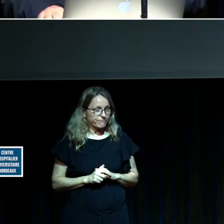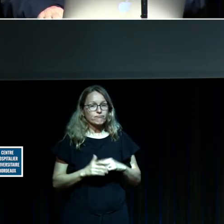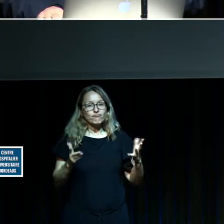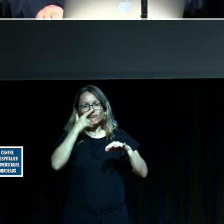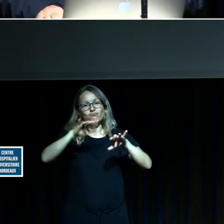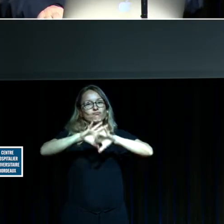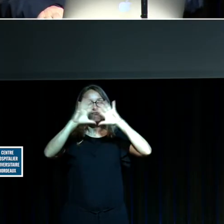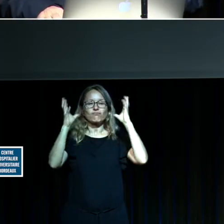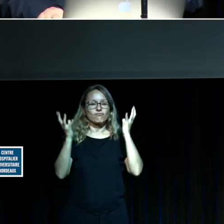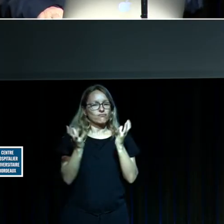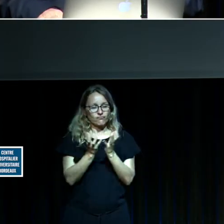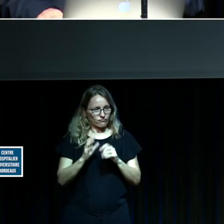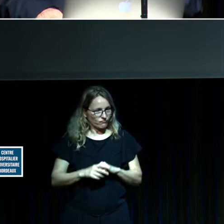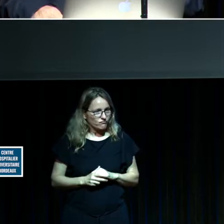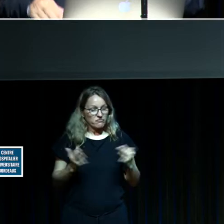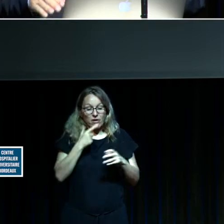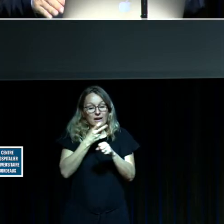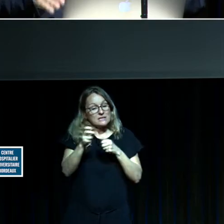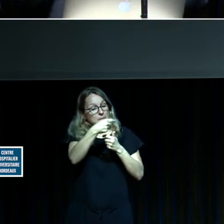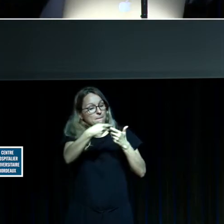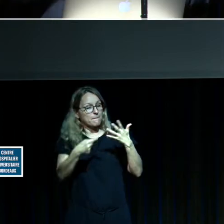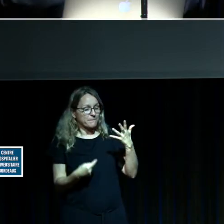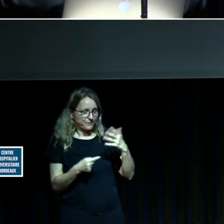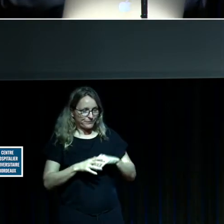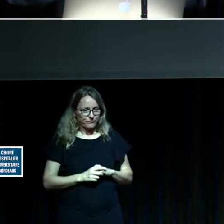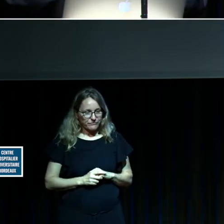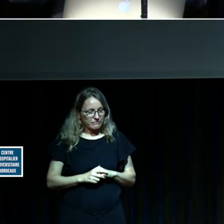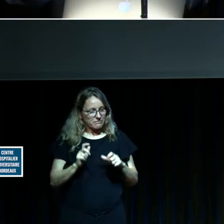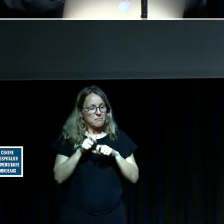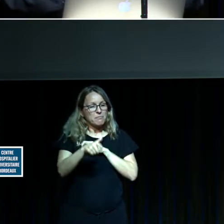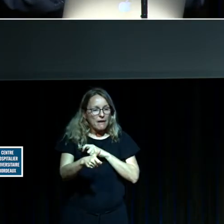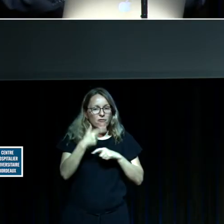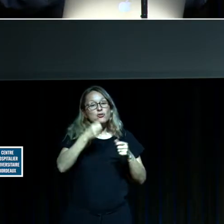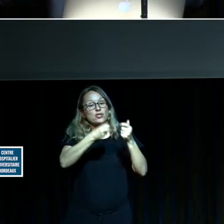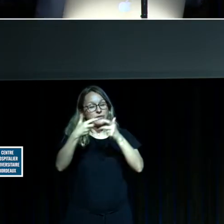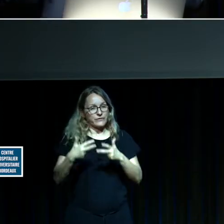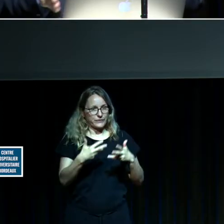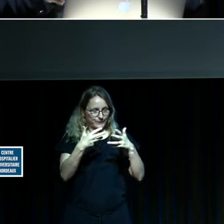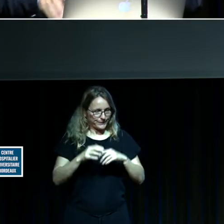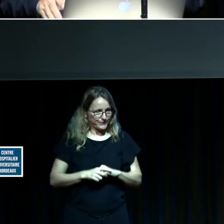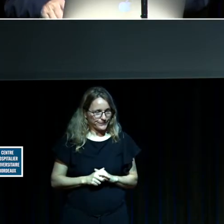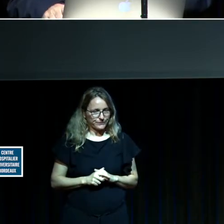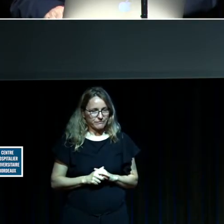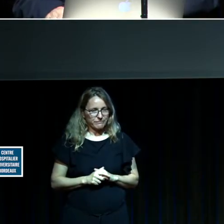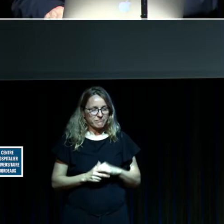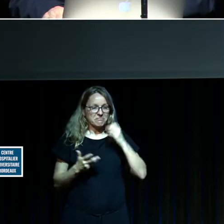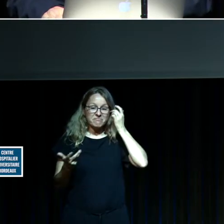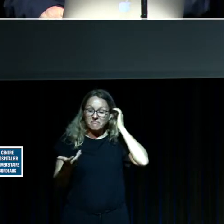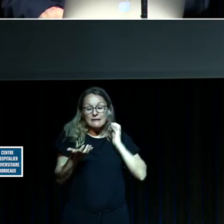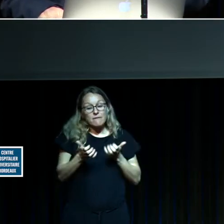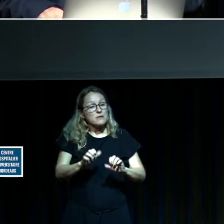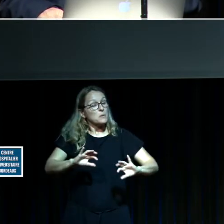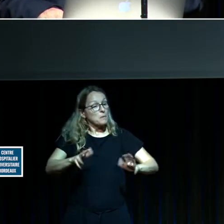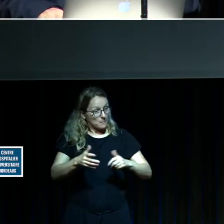Voilà sur les facteurs de risque, après quelques chiffres d'épidémiologie. Comment essayer de l'éviter?